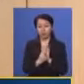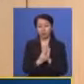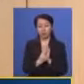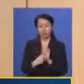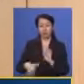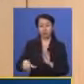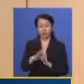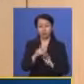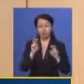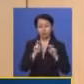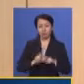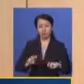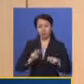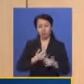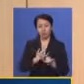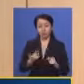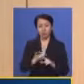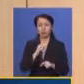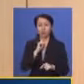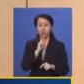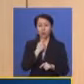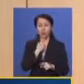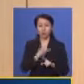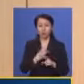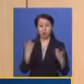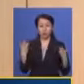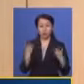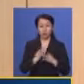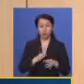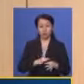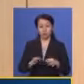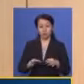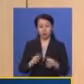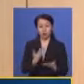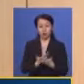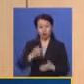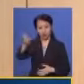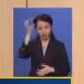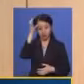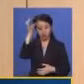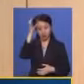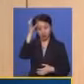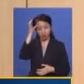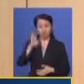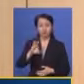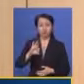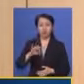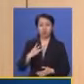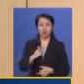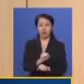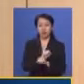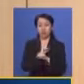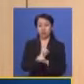для мониторинга услуги самых сложных, наиболее востребованных сфер. Это как образование, социальная защита